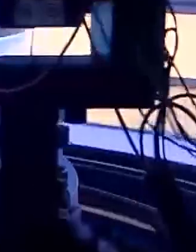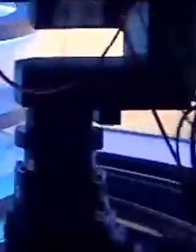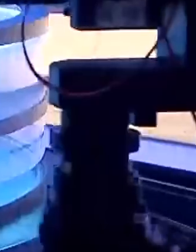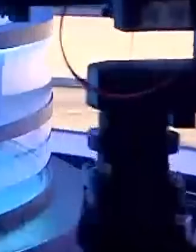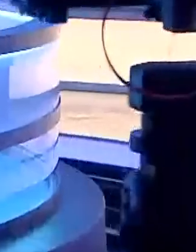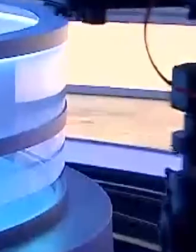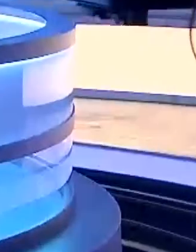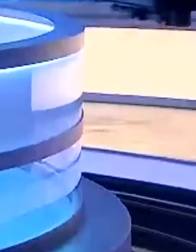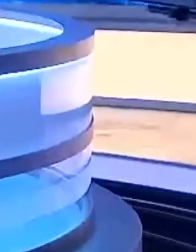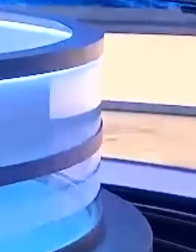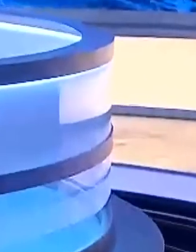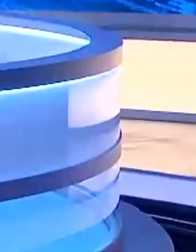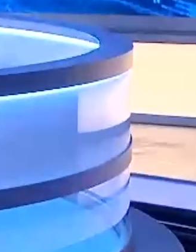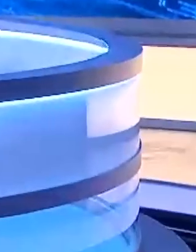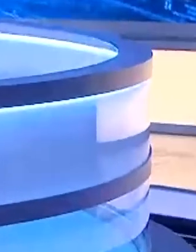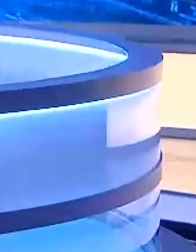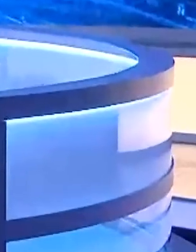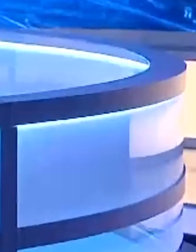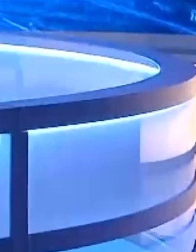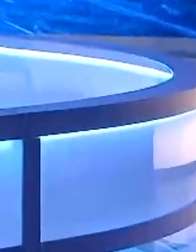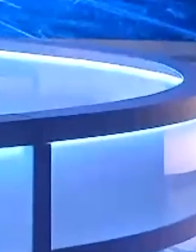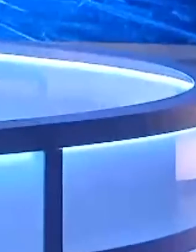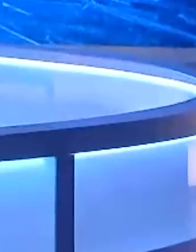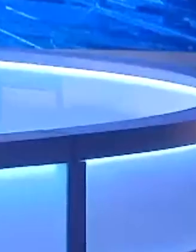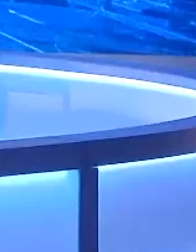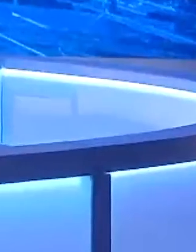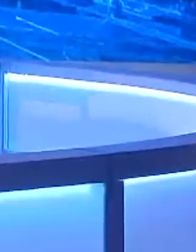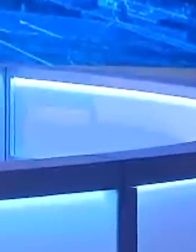Ассаламу алейкум, тікелей эфирде жаңалықтар, студияда Азамат Әбілқайыр.